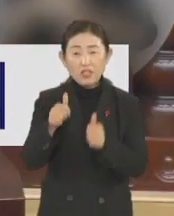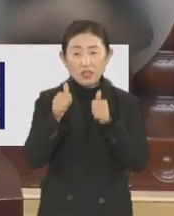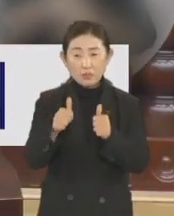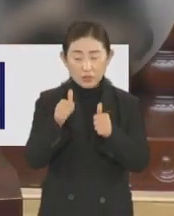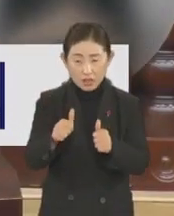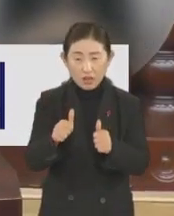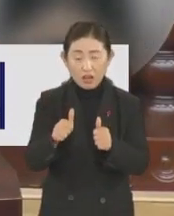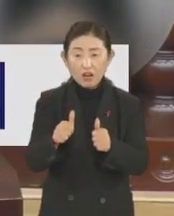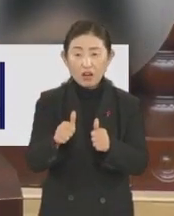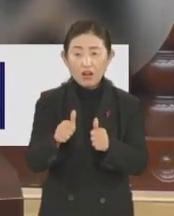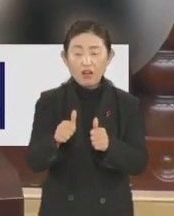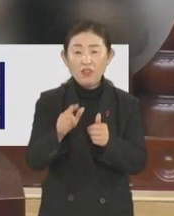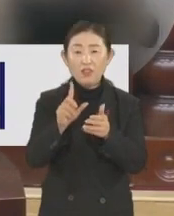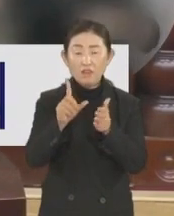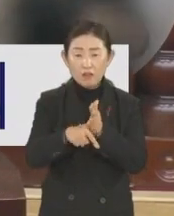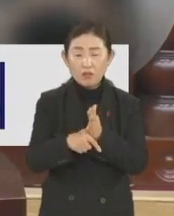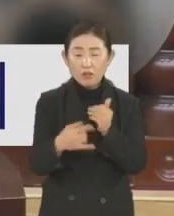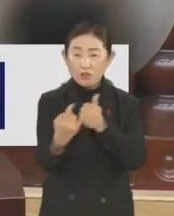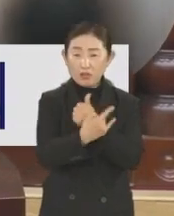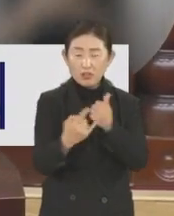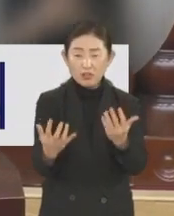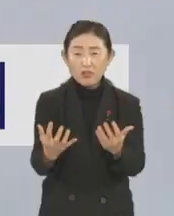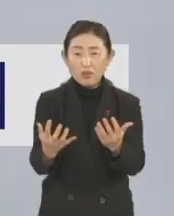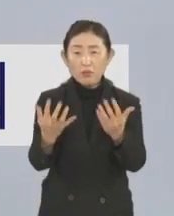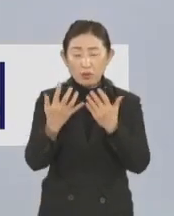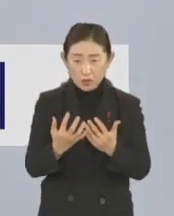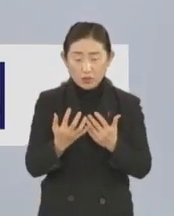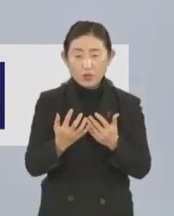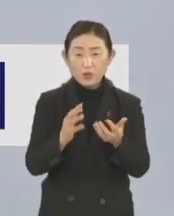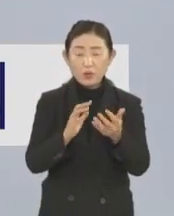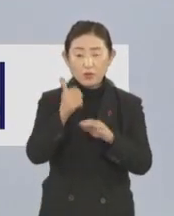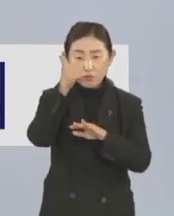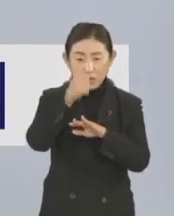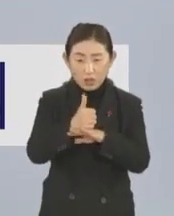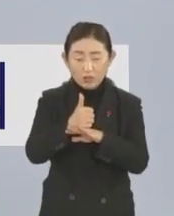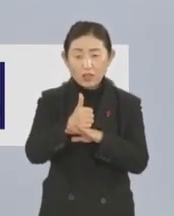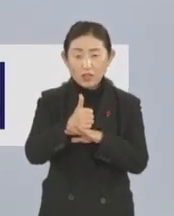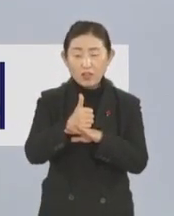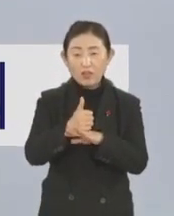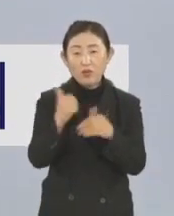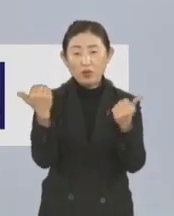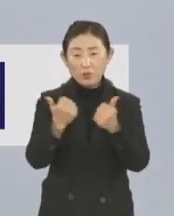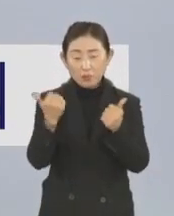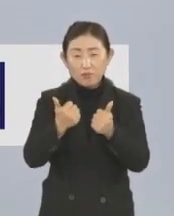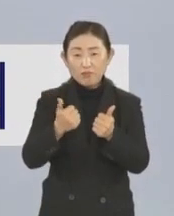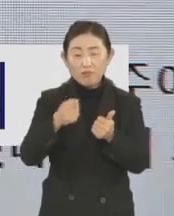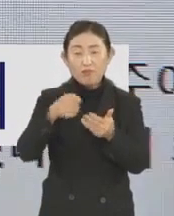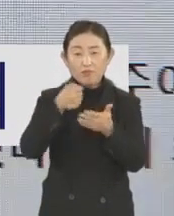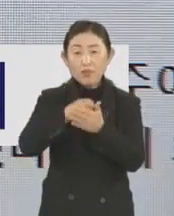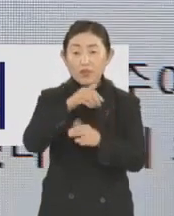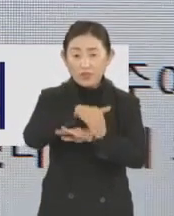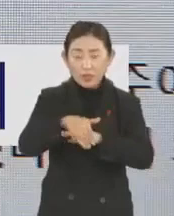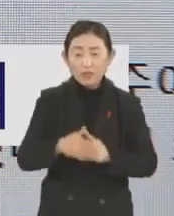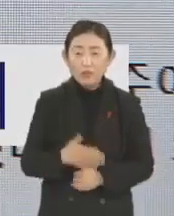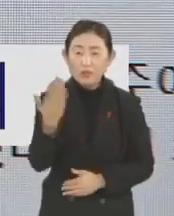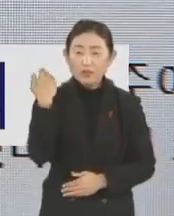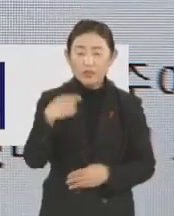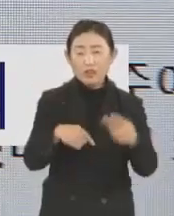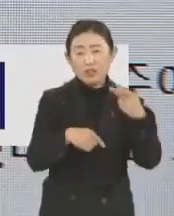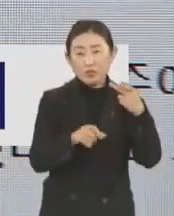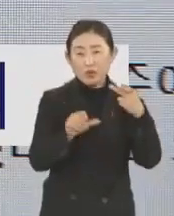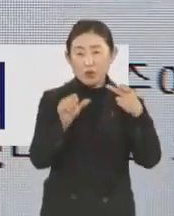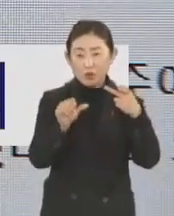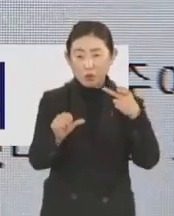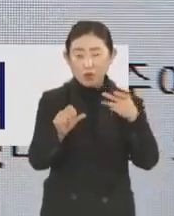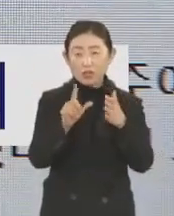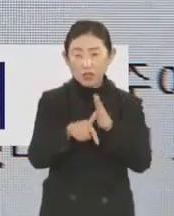자문이 자문과 윤리특유의 심의를 거쳐 본회의에서 징계를 의결하기로 했습니다 최의원은 지난 5일